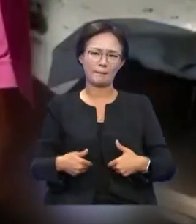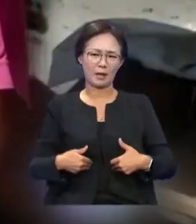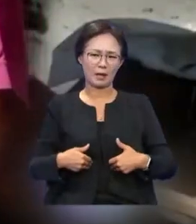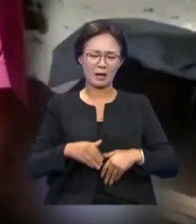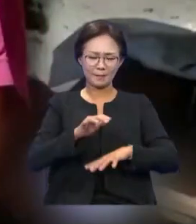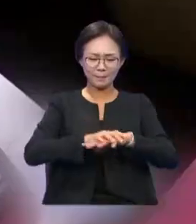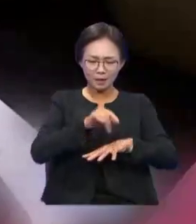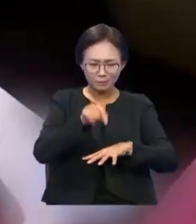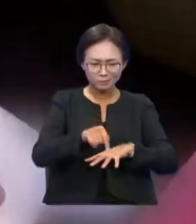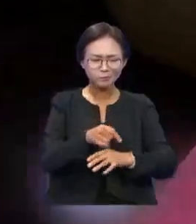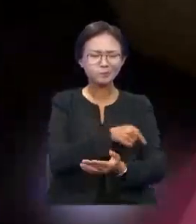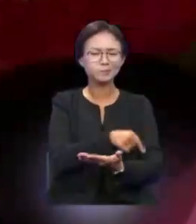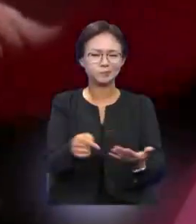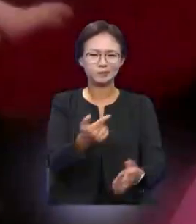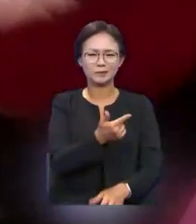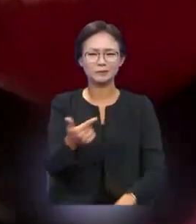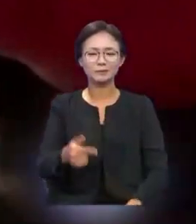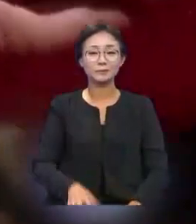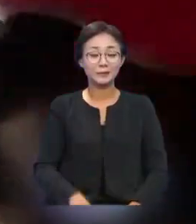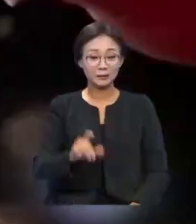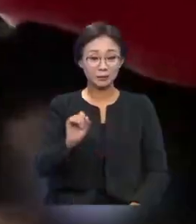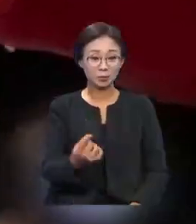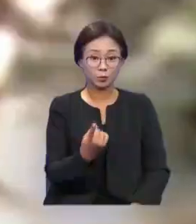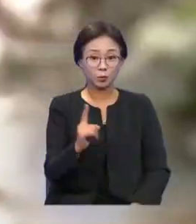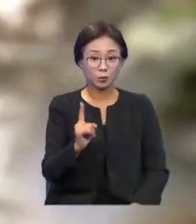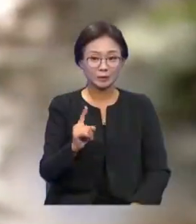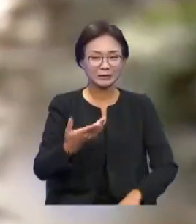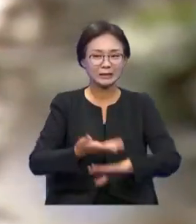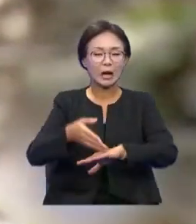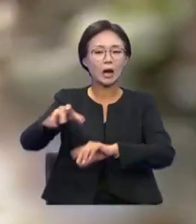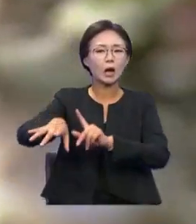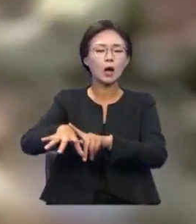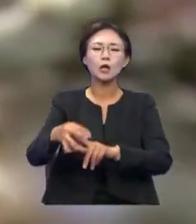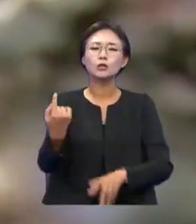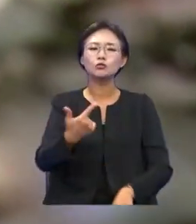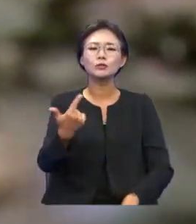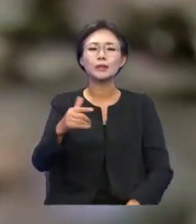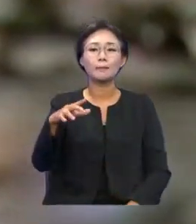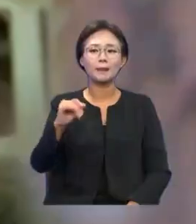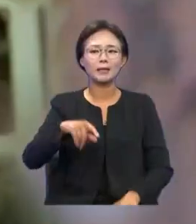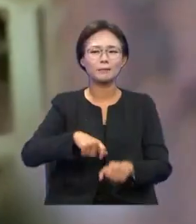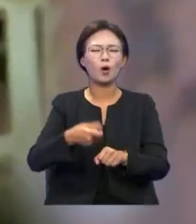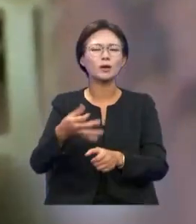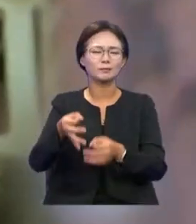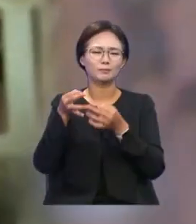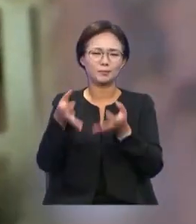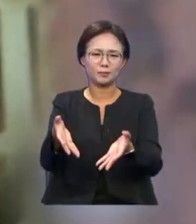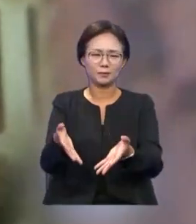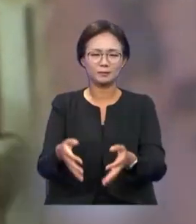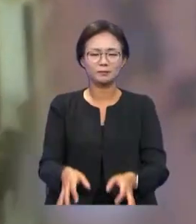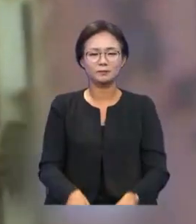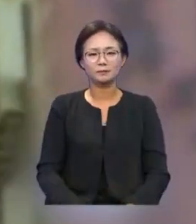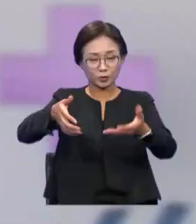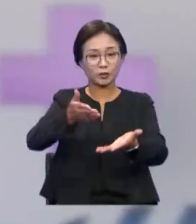농가에는 청천벽력입니다. 범인은 인근 농장주로 우리 돈 약 6천만 원의 벌금을 물게 됐다고